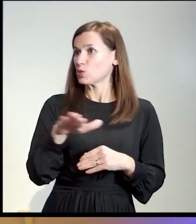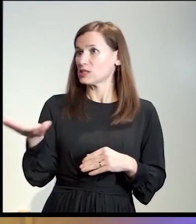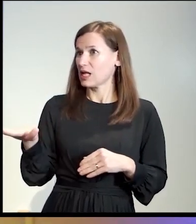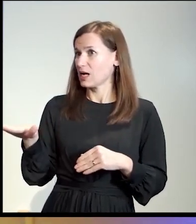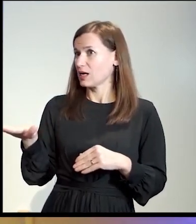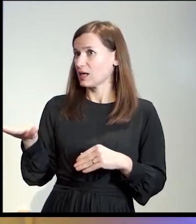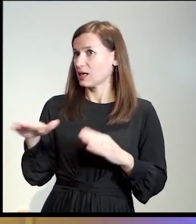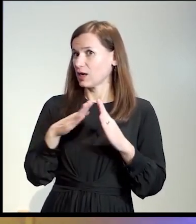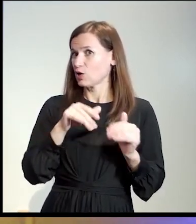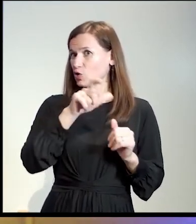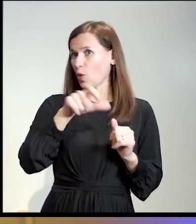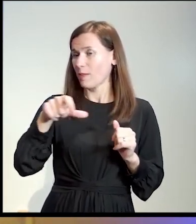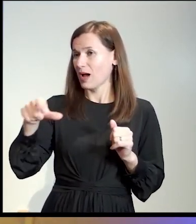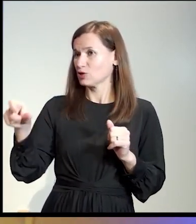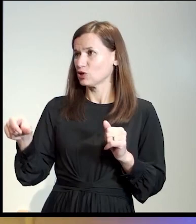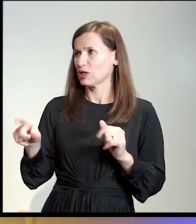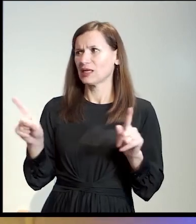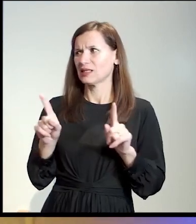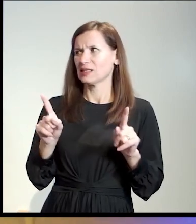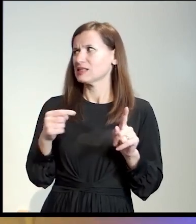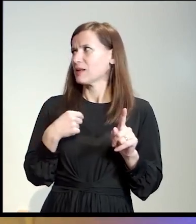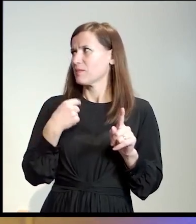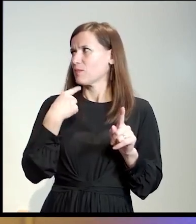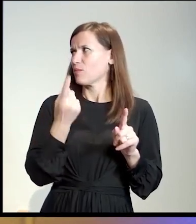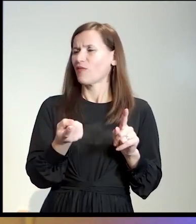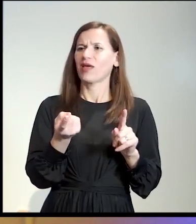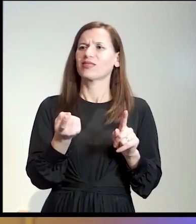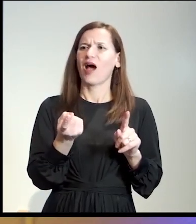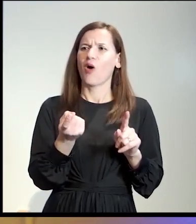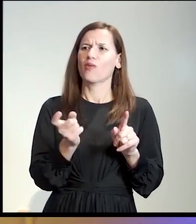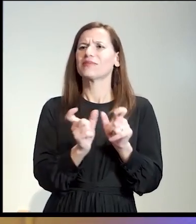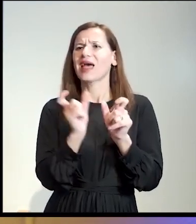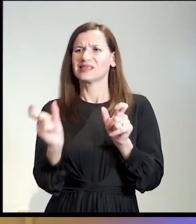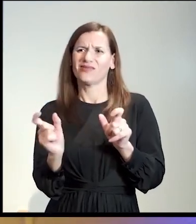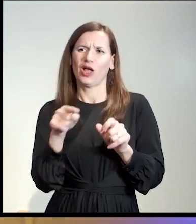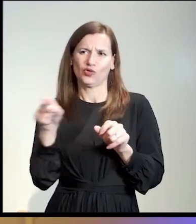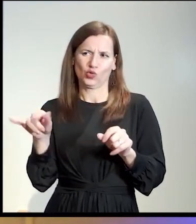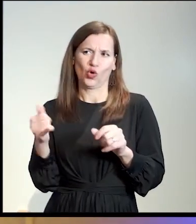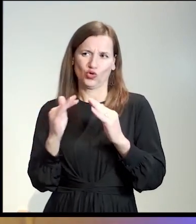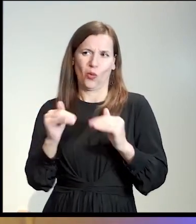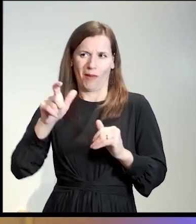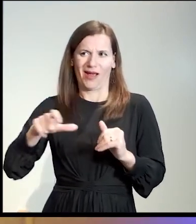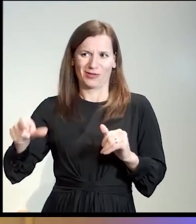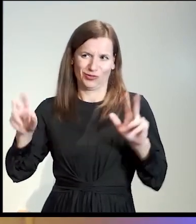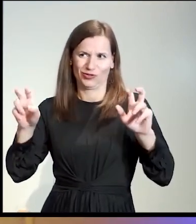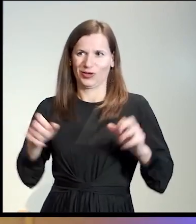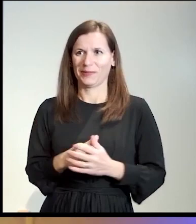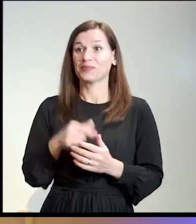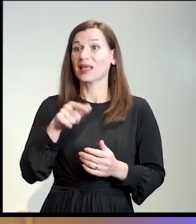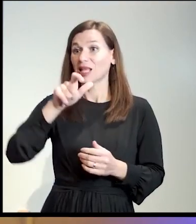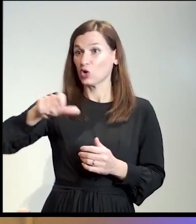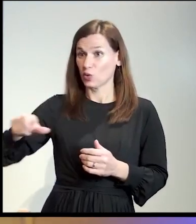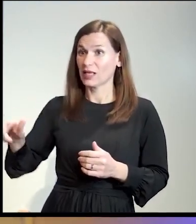nisem povedal afiliacije, ker so pač domači. In te ljudje so opravili